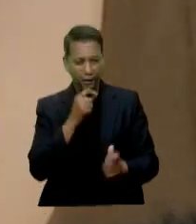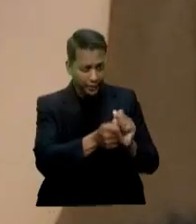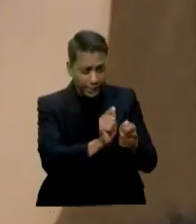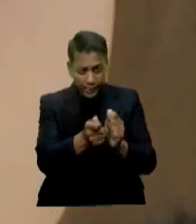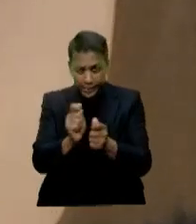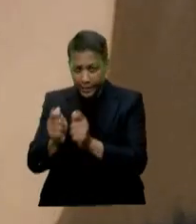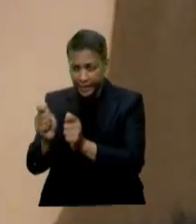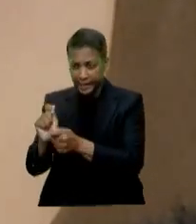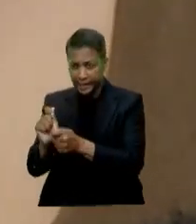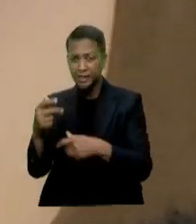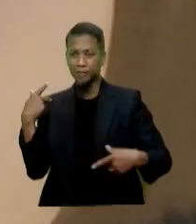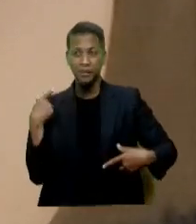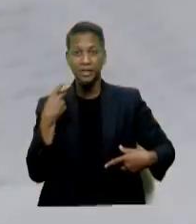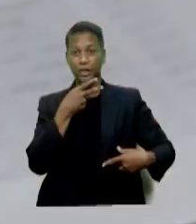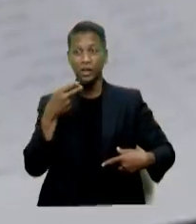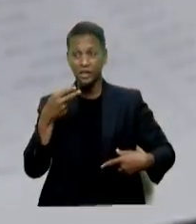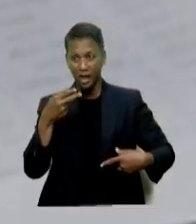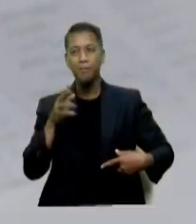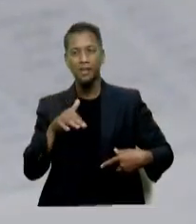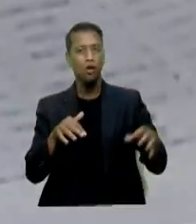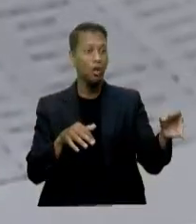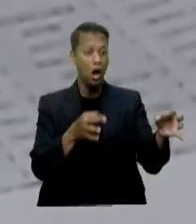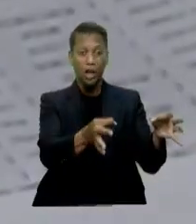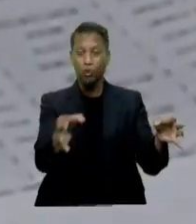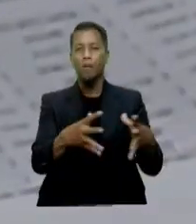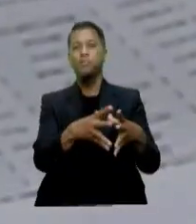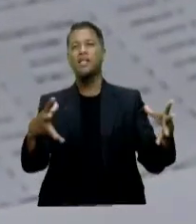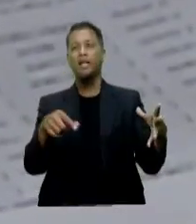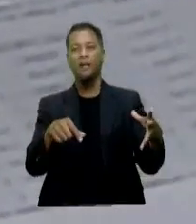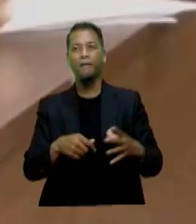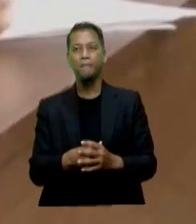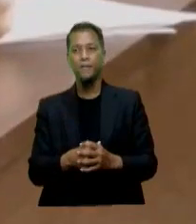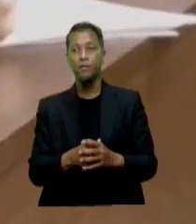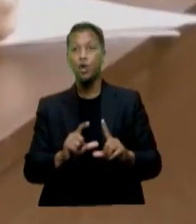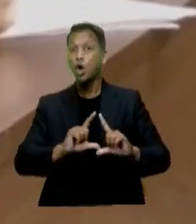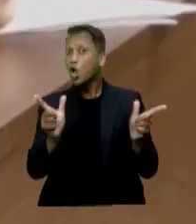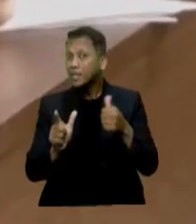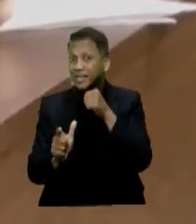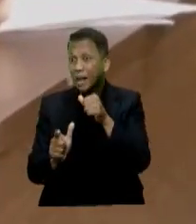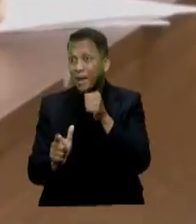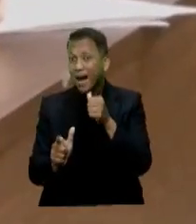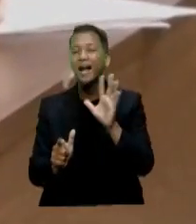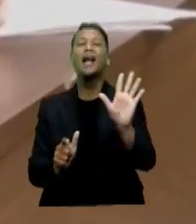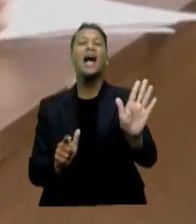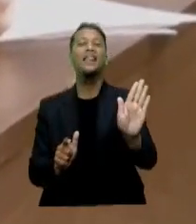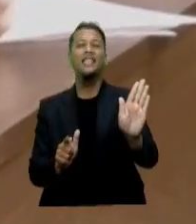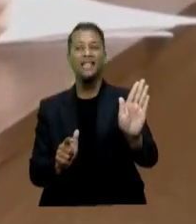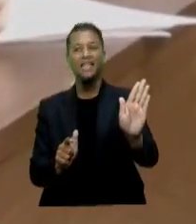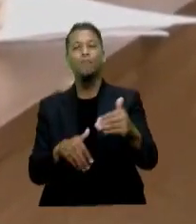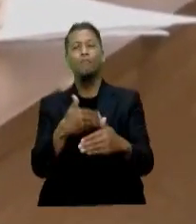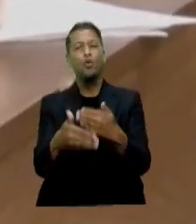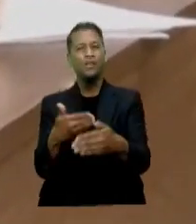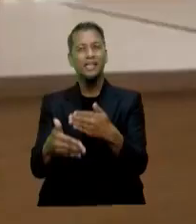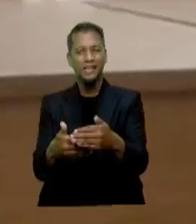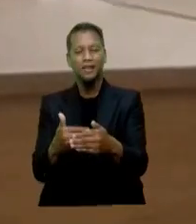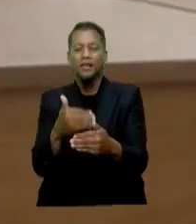digelar di sejumlah kota besar di Indonesia. Para peserta yang lolos audisi nantinya akan kembali mengikuti proses seleksi lanjutan